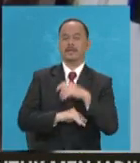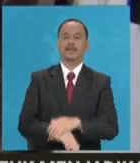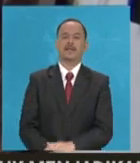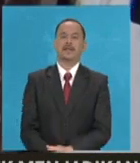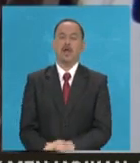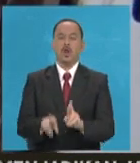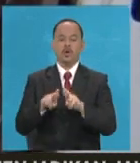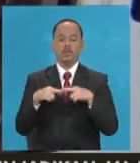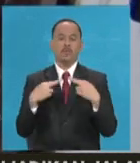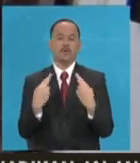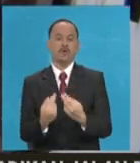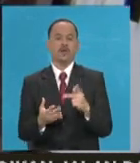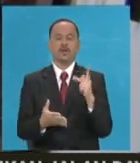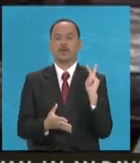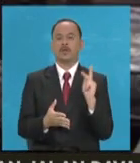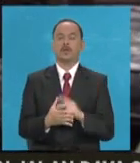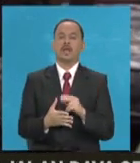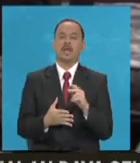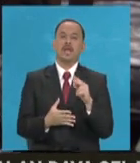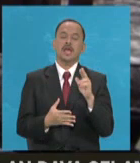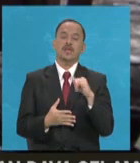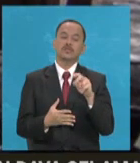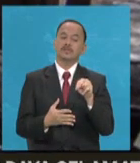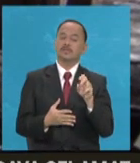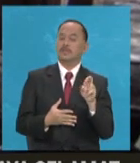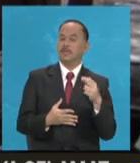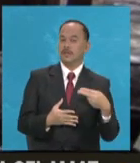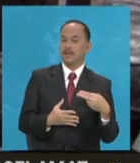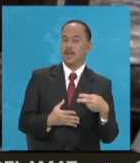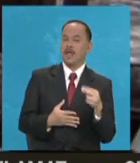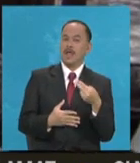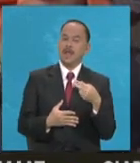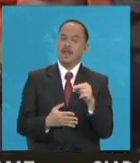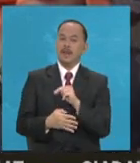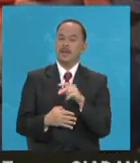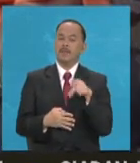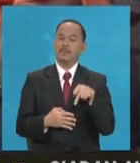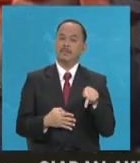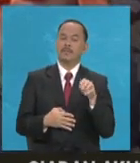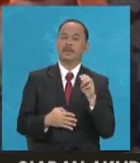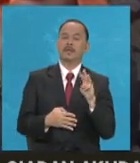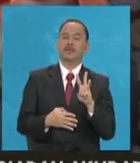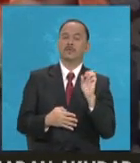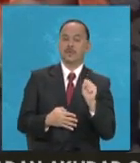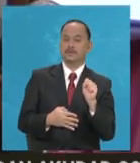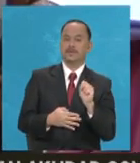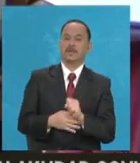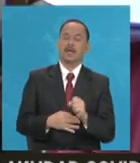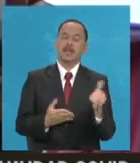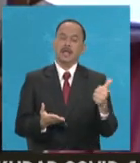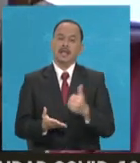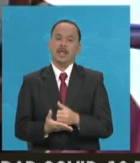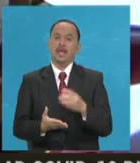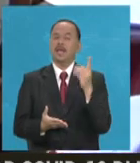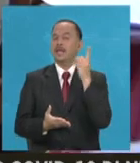rombongan di ketuai oleh dayang Nurjanah binti Haji Razali naik pengurusi pipis juga hadir Datin